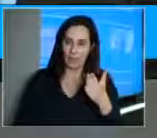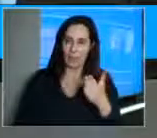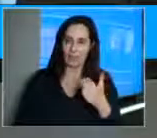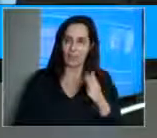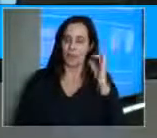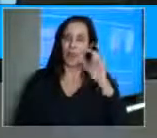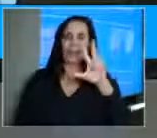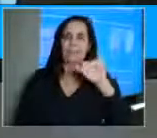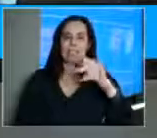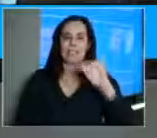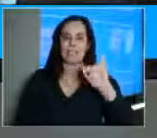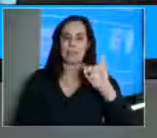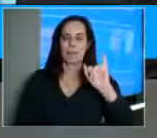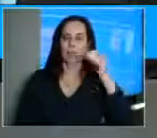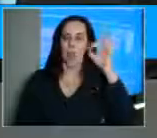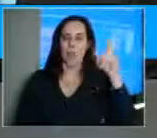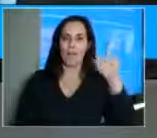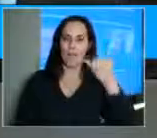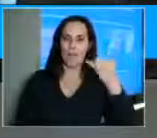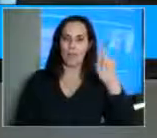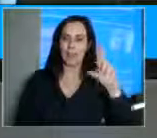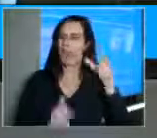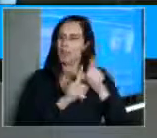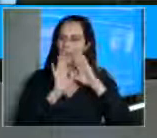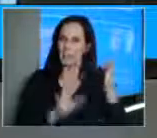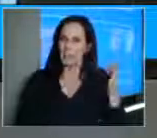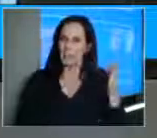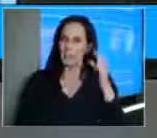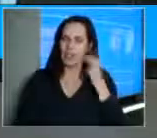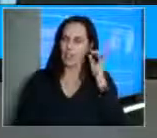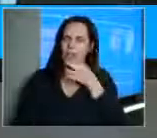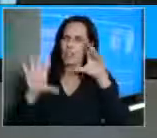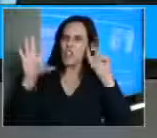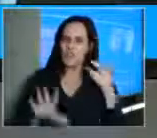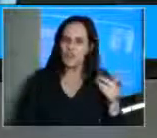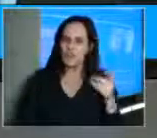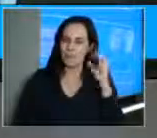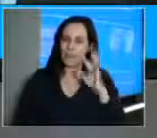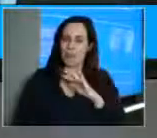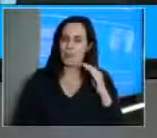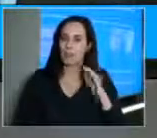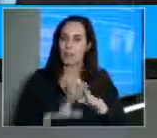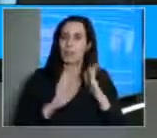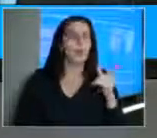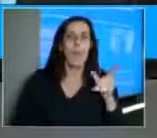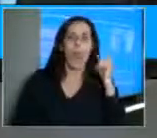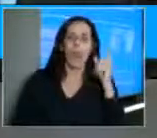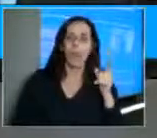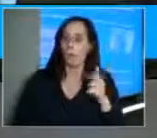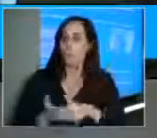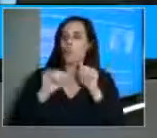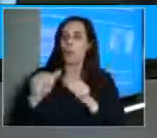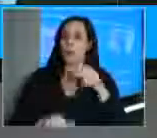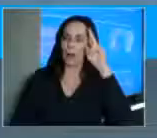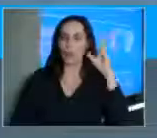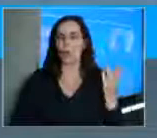מכוכב יאיר, 70 שנה פעילה בליכוד, חסמו אותה בפייסבוק, אישה מבוגרת, אישה שכל הפשע שלה היה לתמוך